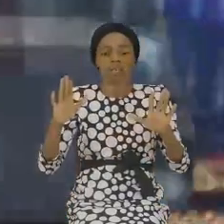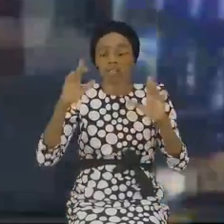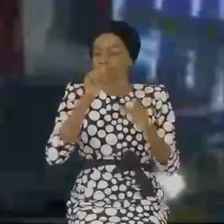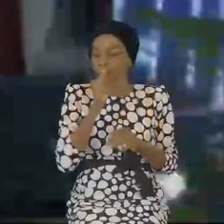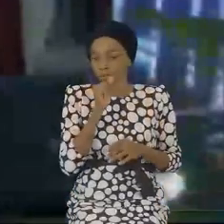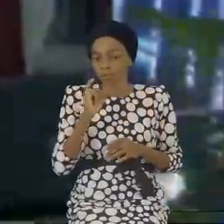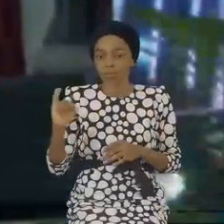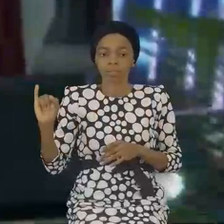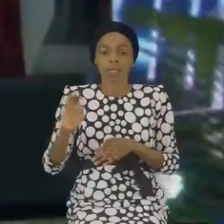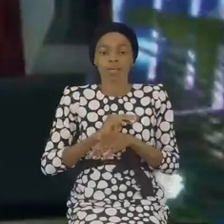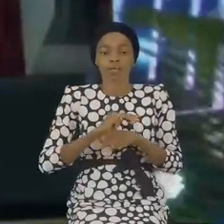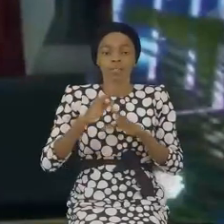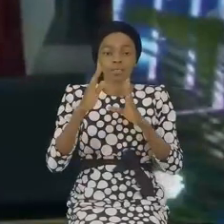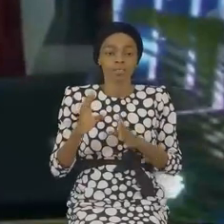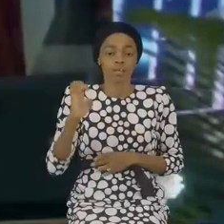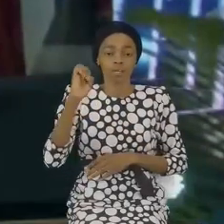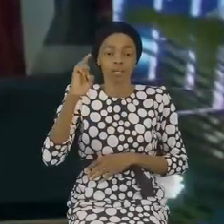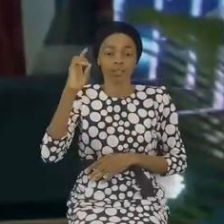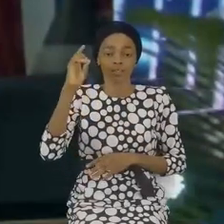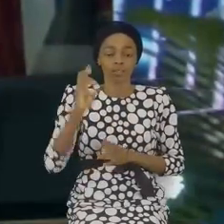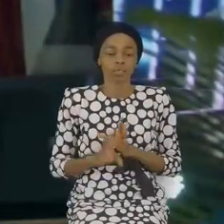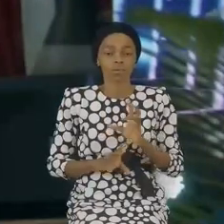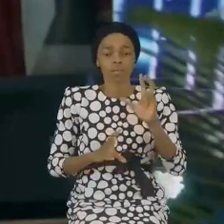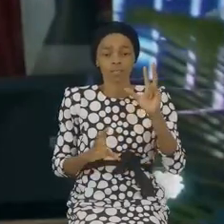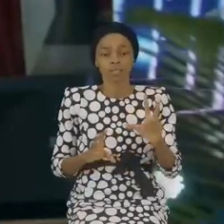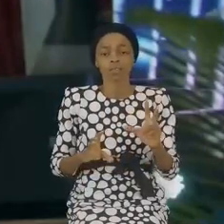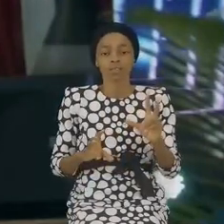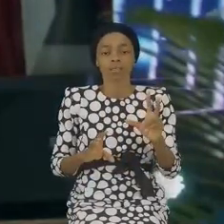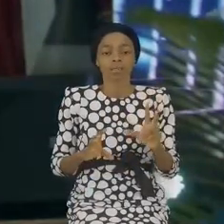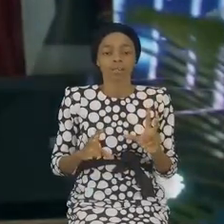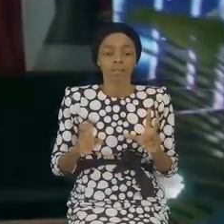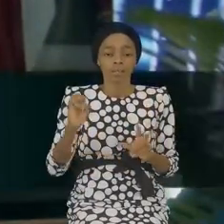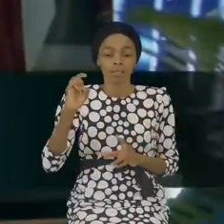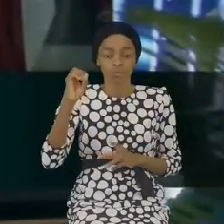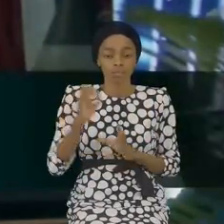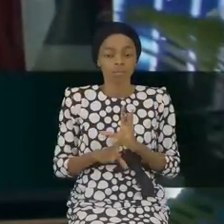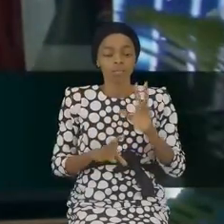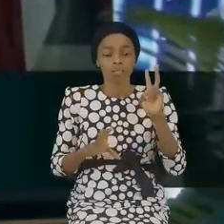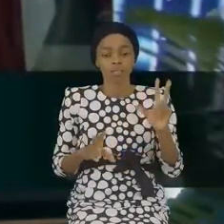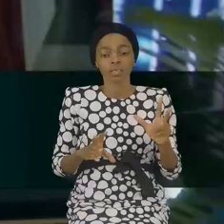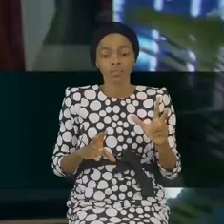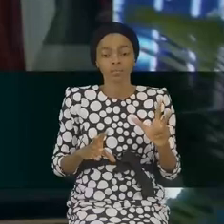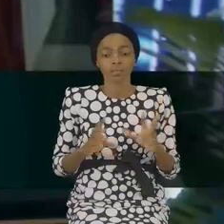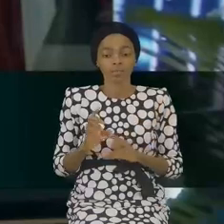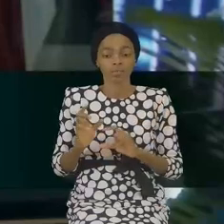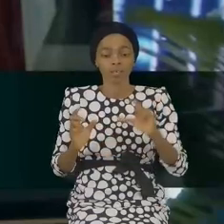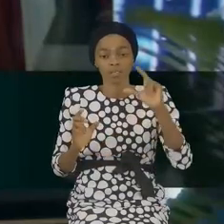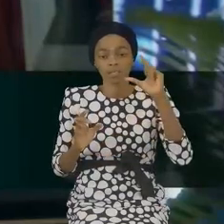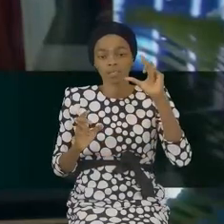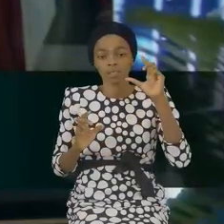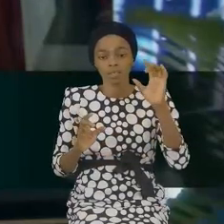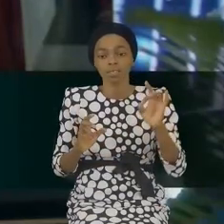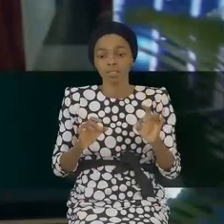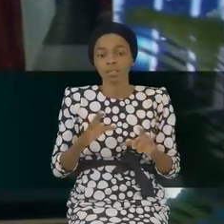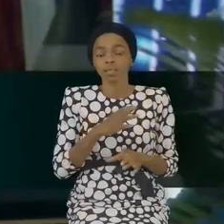en Exode au chapitre 3 et je lis la première partie du verset 8. Je suis descendu. Ça, c'est le